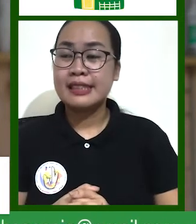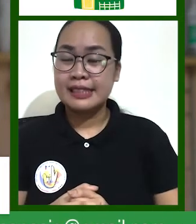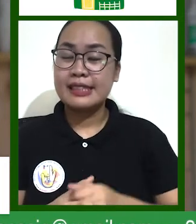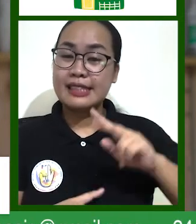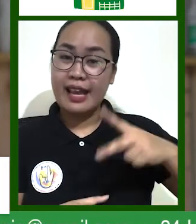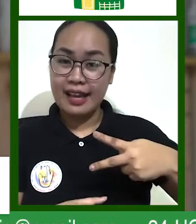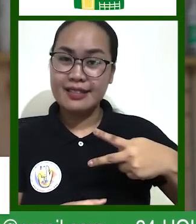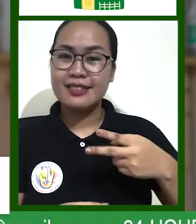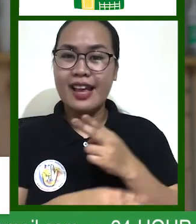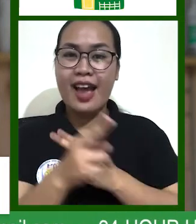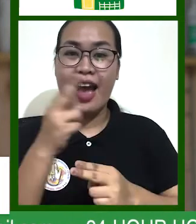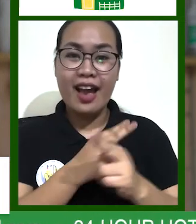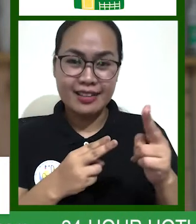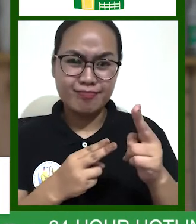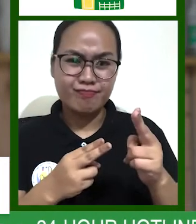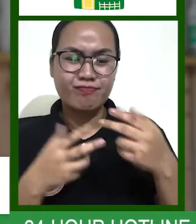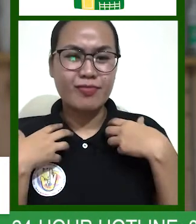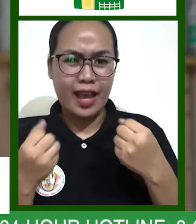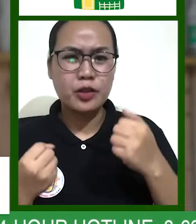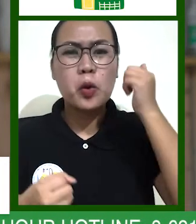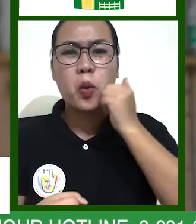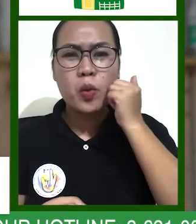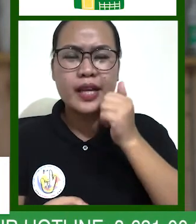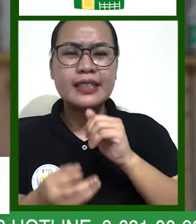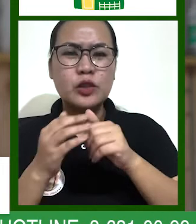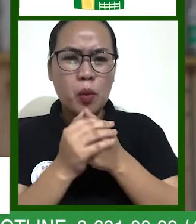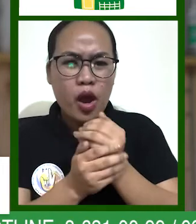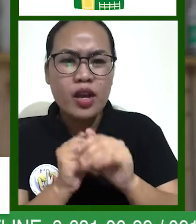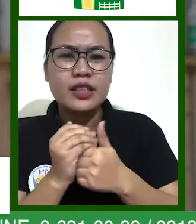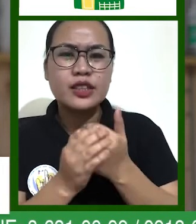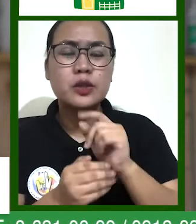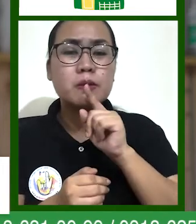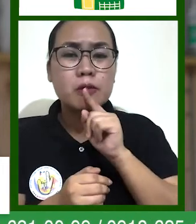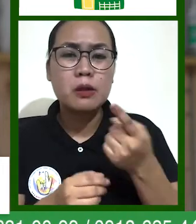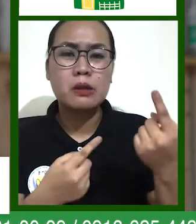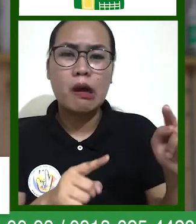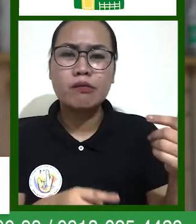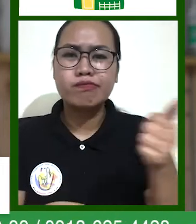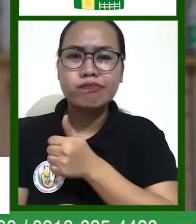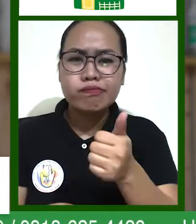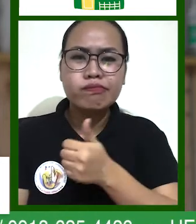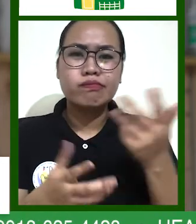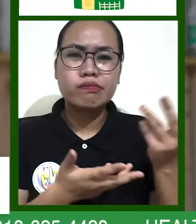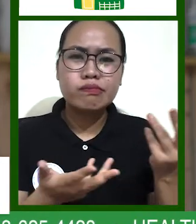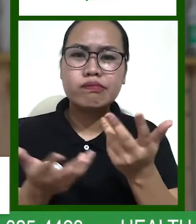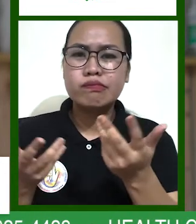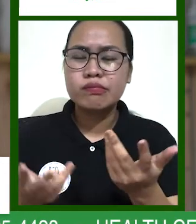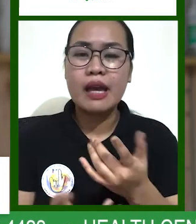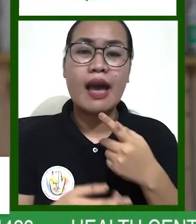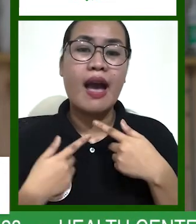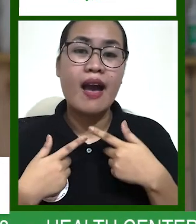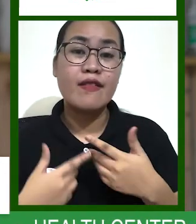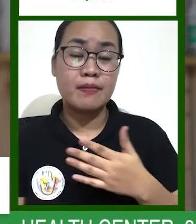hand hygiene. No? So wash our hands frequently. Ayan, ha? Punta-punta tayo kung saan-saan, hindi mapigilan ang paglakwatsa. So ang